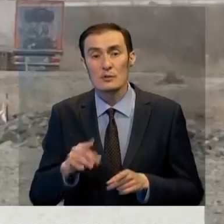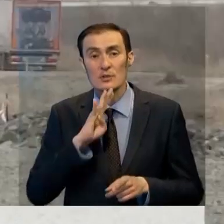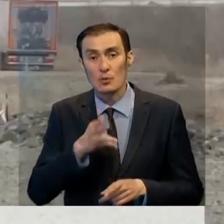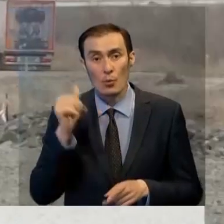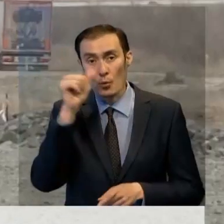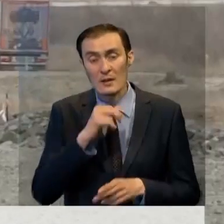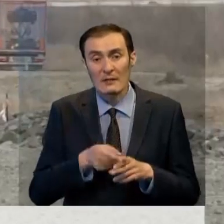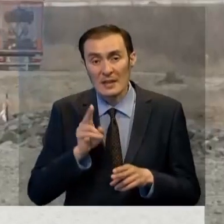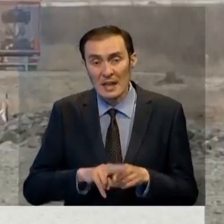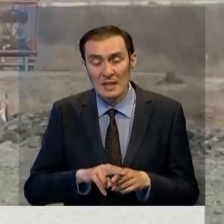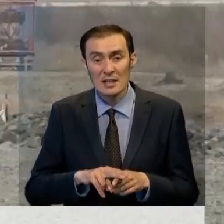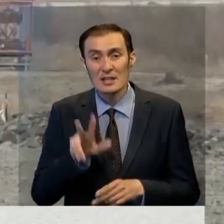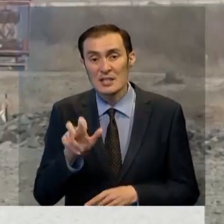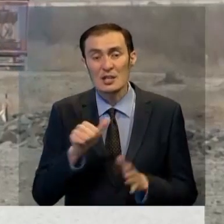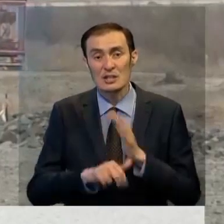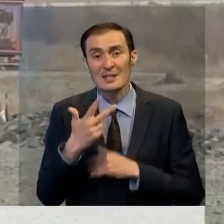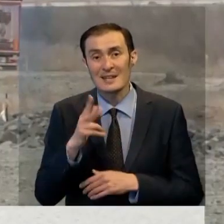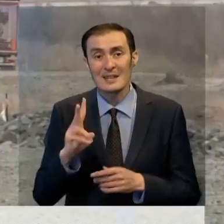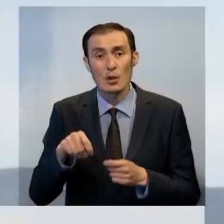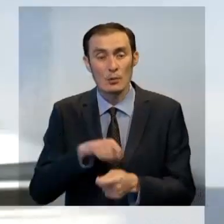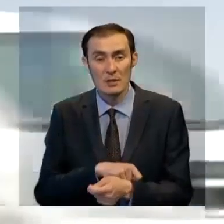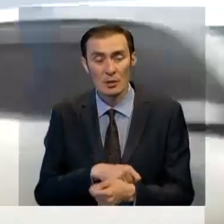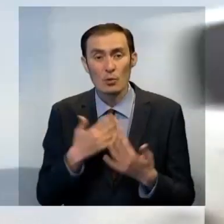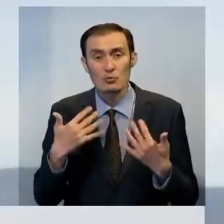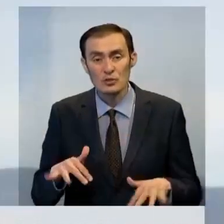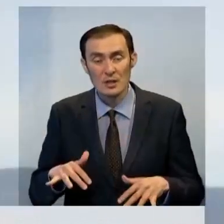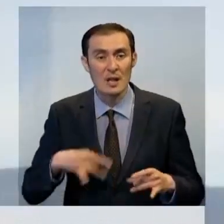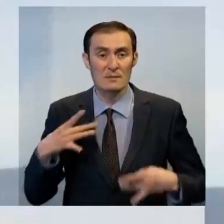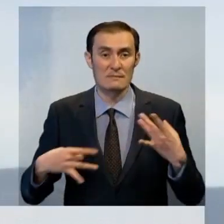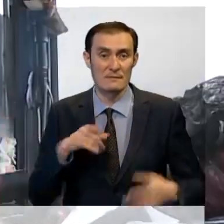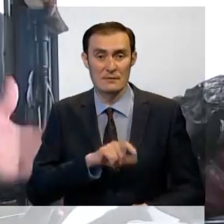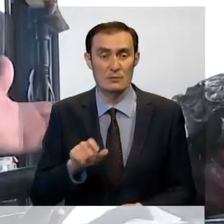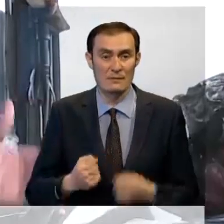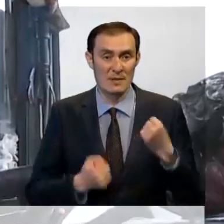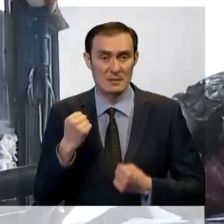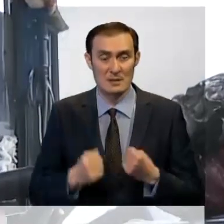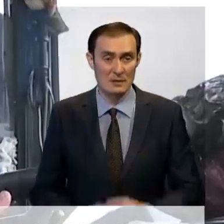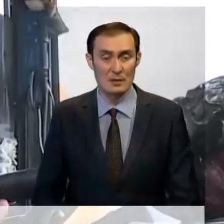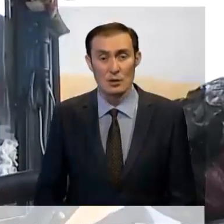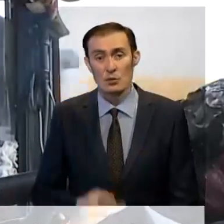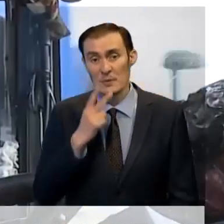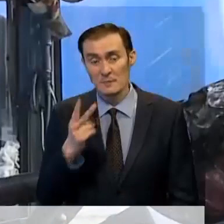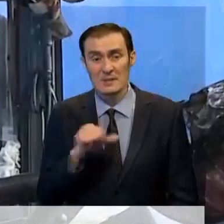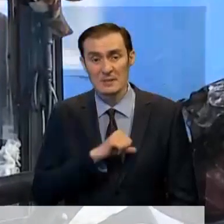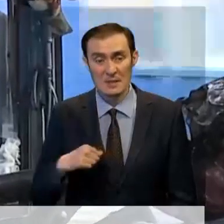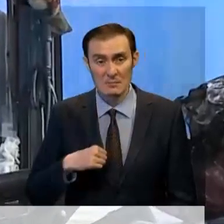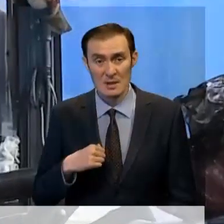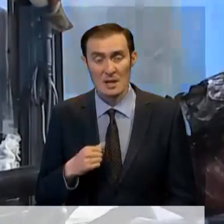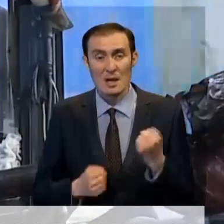эти 363 километра уже омыты слезами водителей. В дороге машину